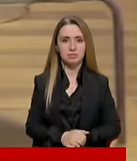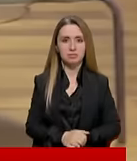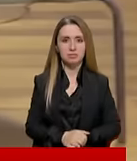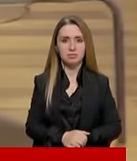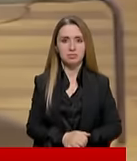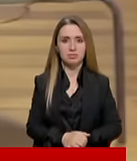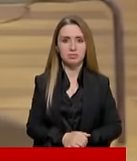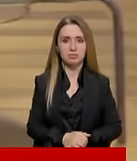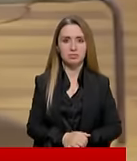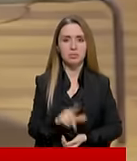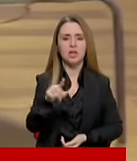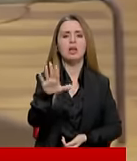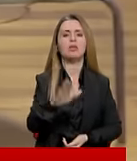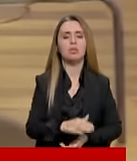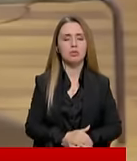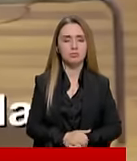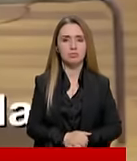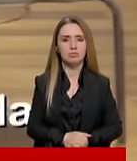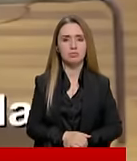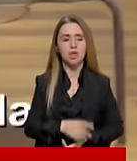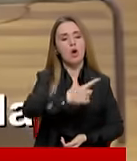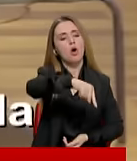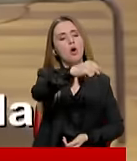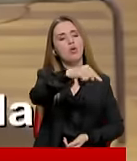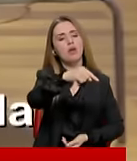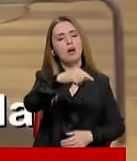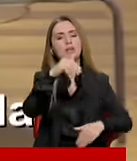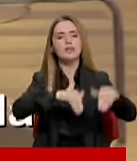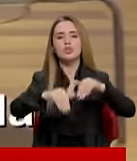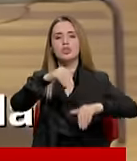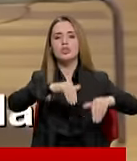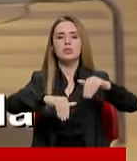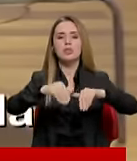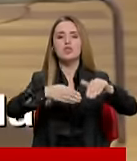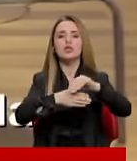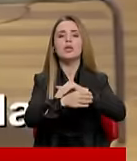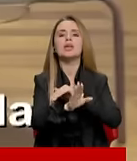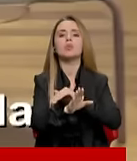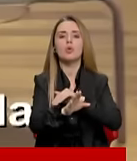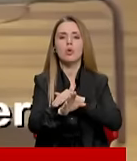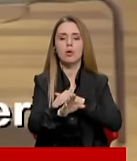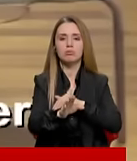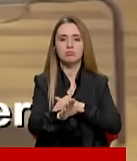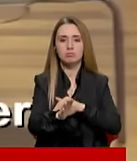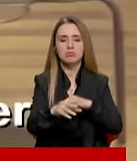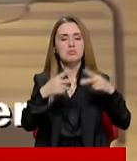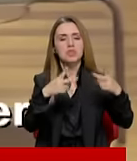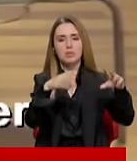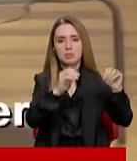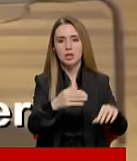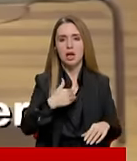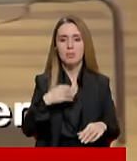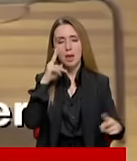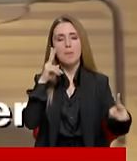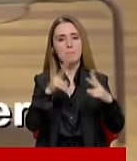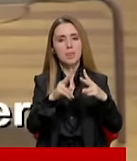Arş gerek yok biz onlar şeye gitmiyorlar Sandığa gitmiyorlar serbest bıraktılar biz